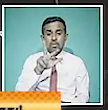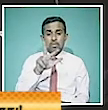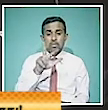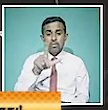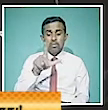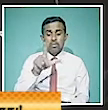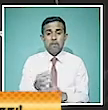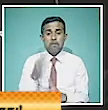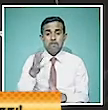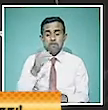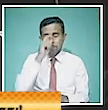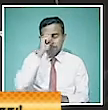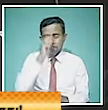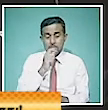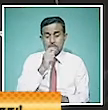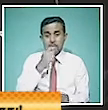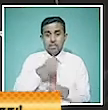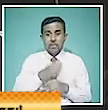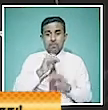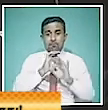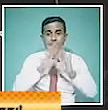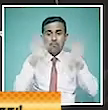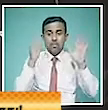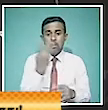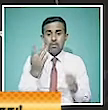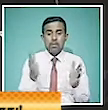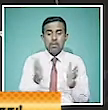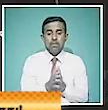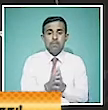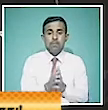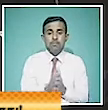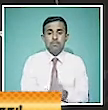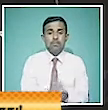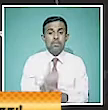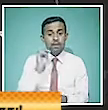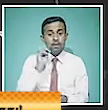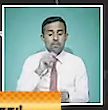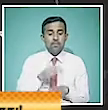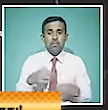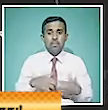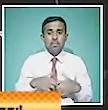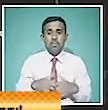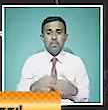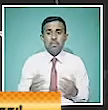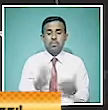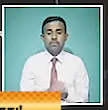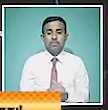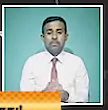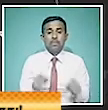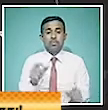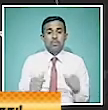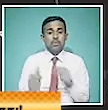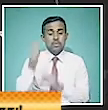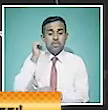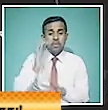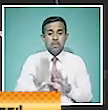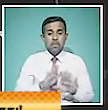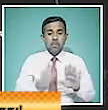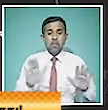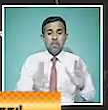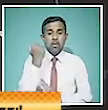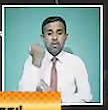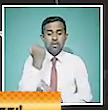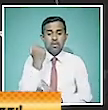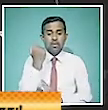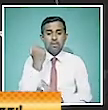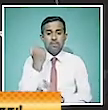சபைகளையும் ஒன்றாக்குகிறார்கள். அன்று அந்த மக்கள் அடிமைப்படுத்தப்படுகிறார்கள், அந்த மக்களுக்கு இருந்த சுயாட்சி இல்லாமல் ஆக்கப்படுகிறது. இவ்வாறு அந்த ஆட்சி